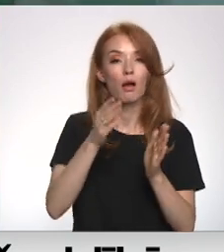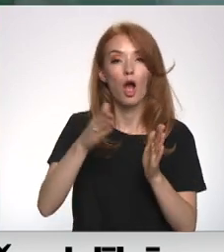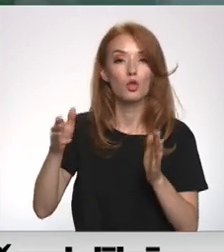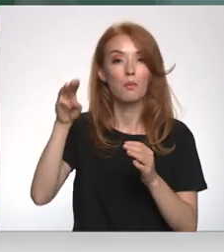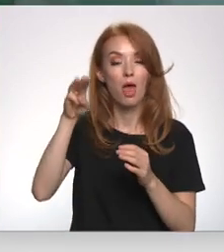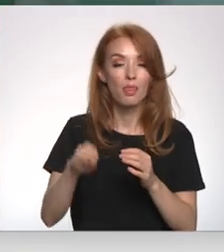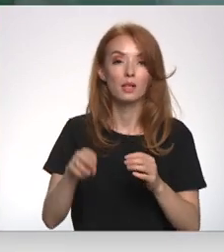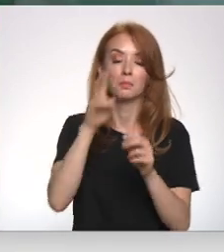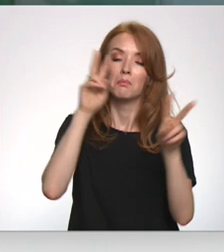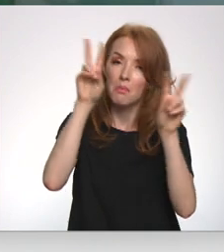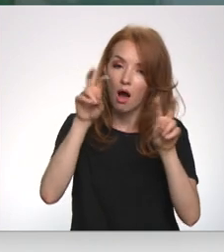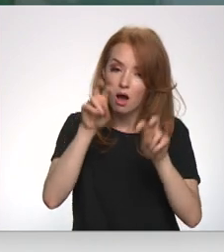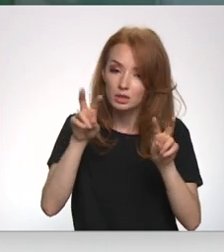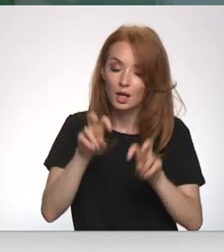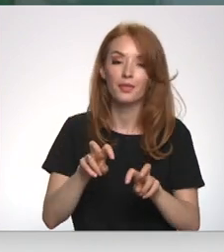tiks pārskatīta